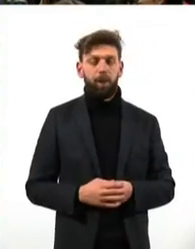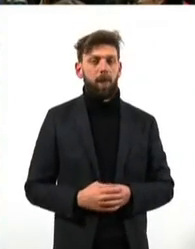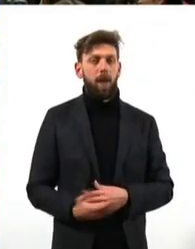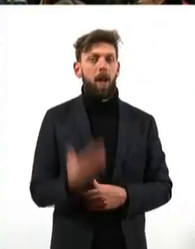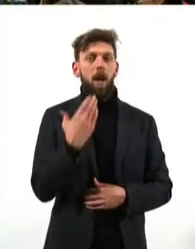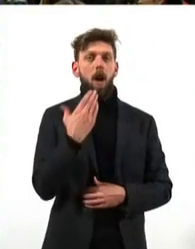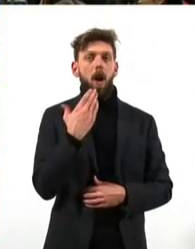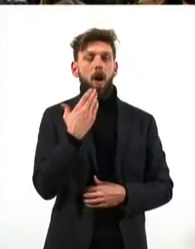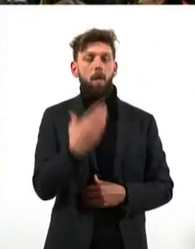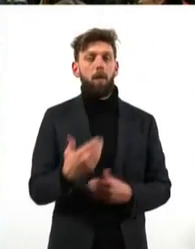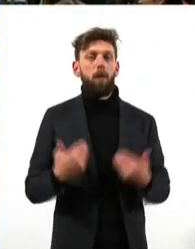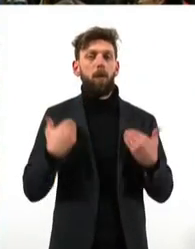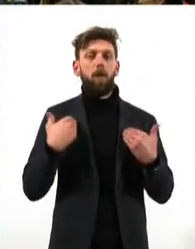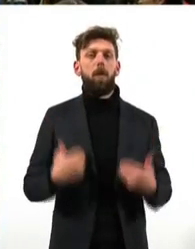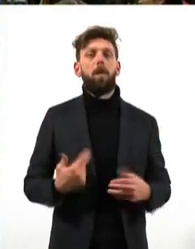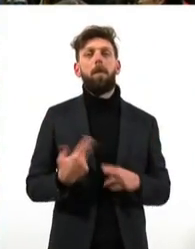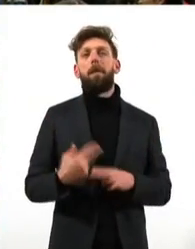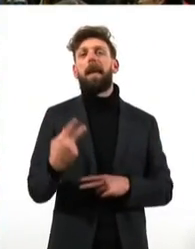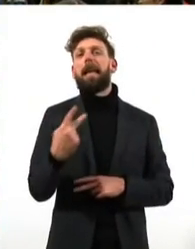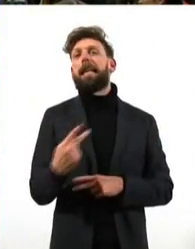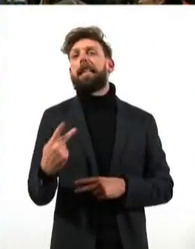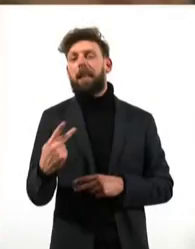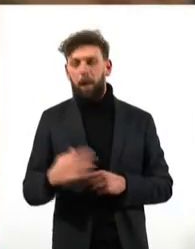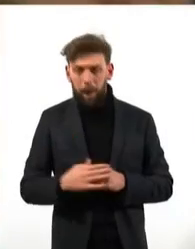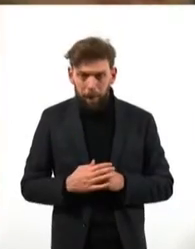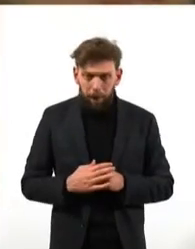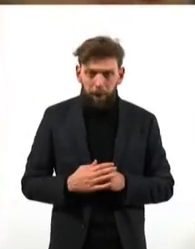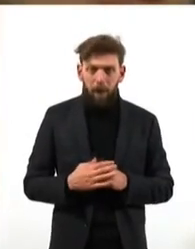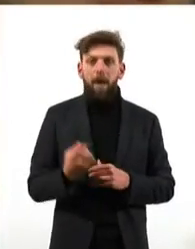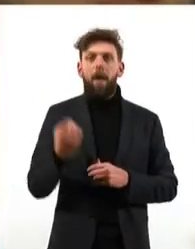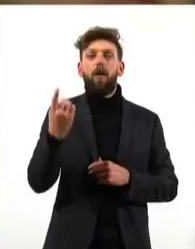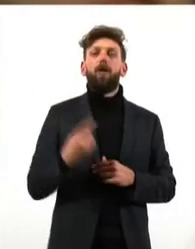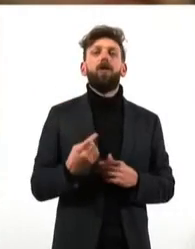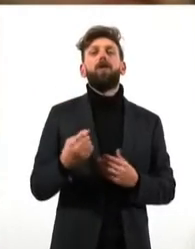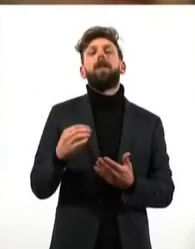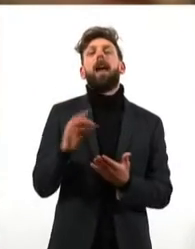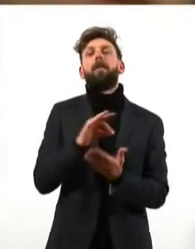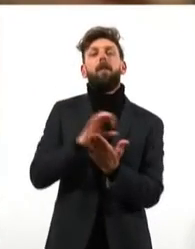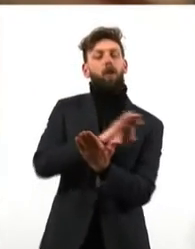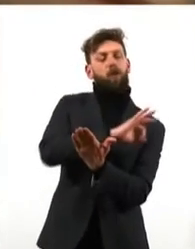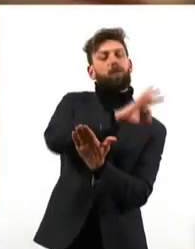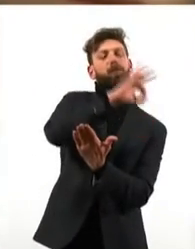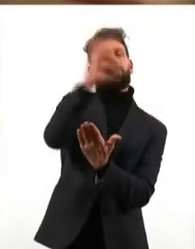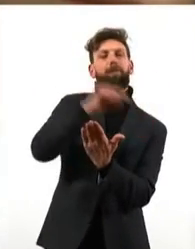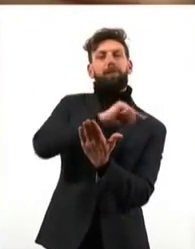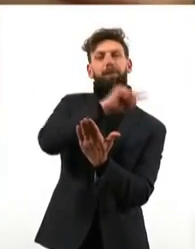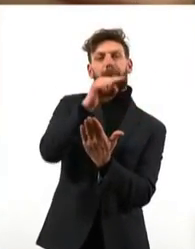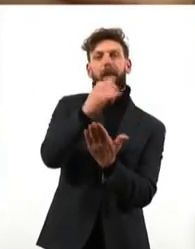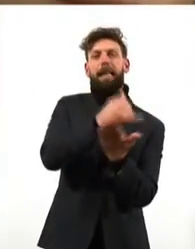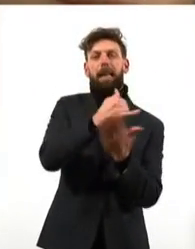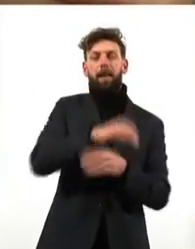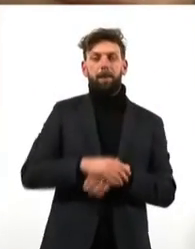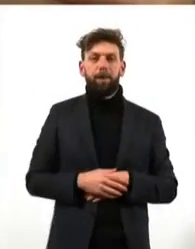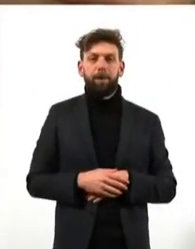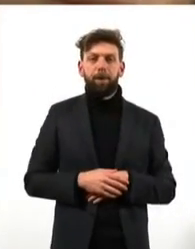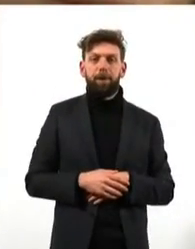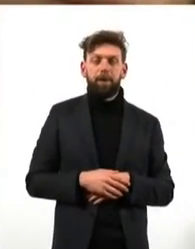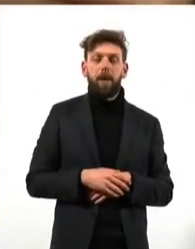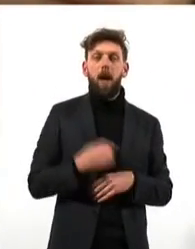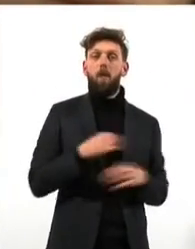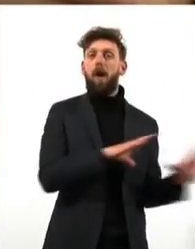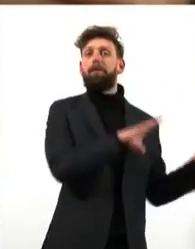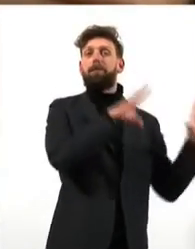Bonjour, moi c'est Kézer Luna. Je viens des Outre-mer avant tout. Je suis venue faire mes études à